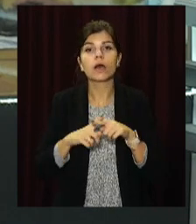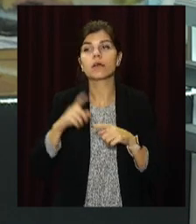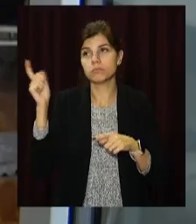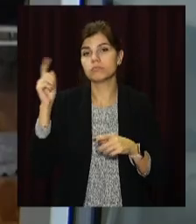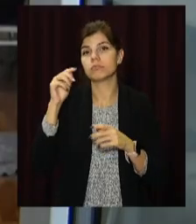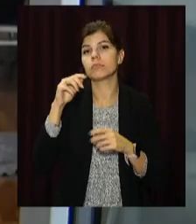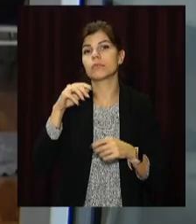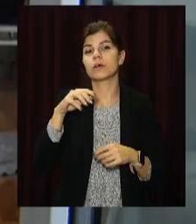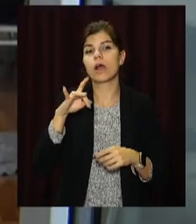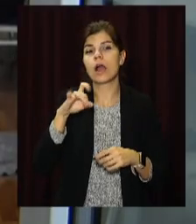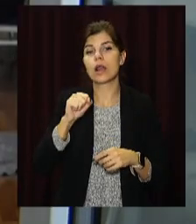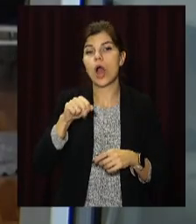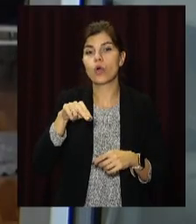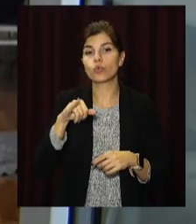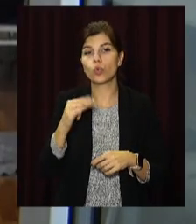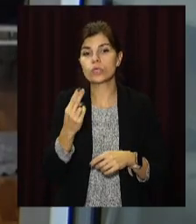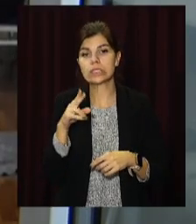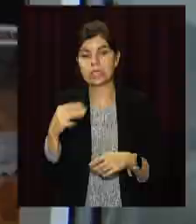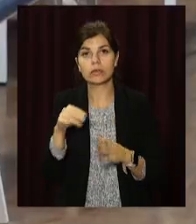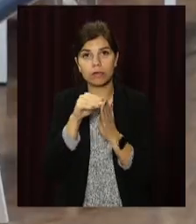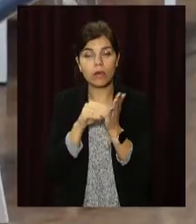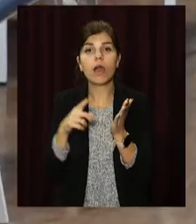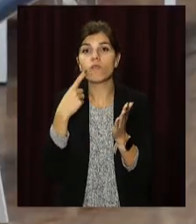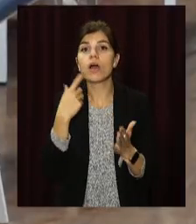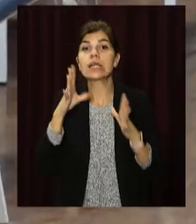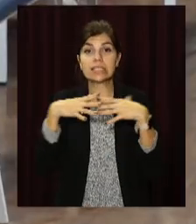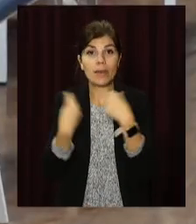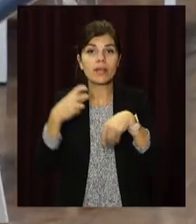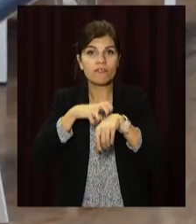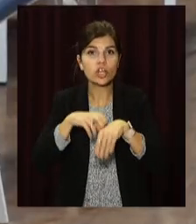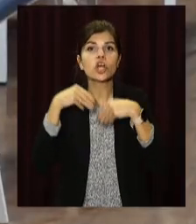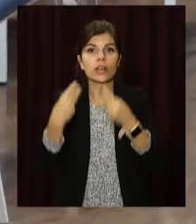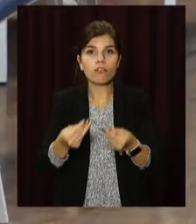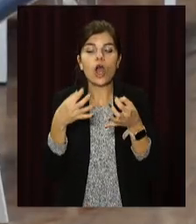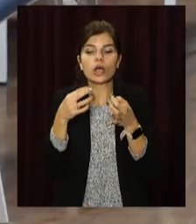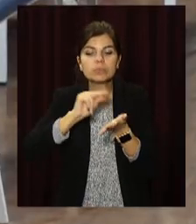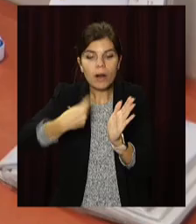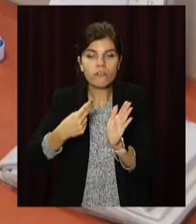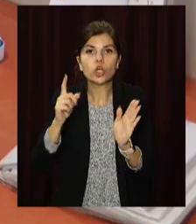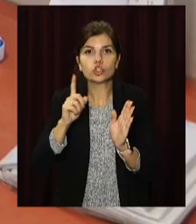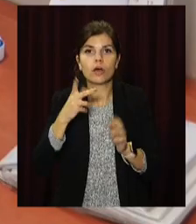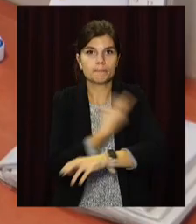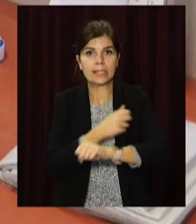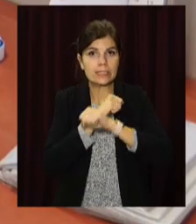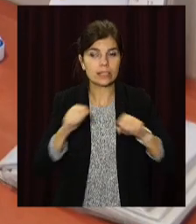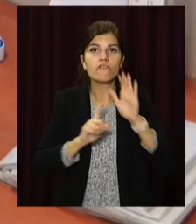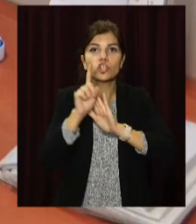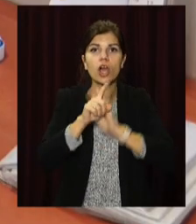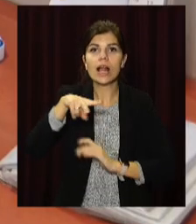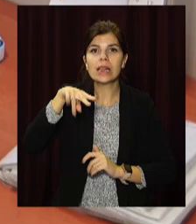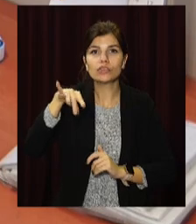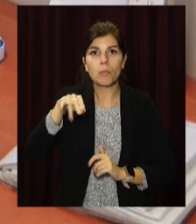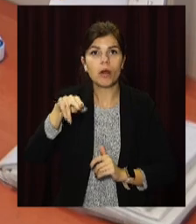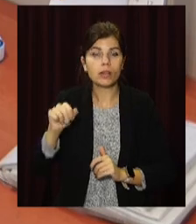нації Михайло Радуцький. Довідки про протипоказання сімейні лікарі почнуть надавати на початку листопада. За оцінками МОЗ,